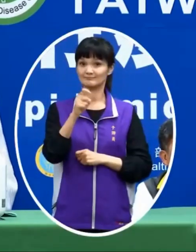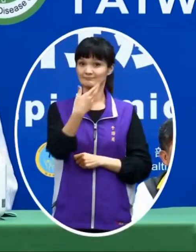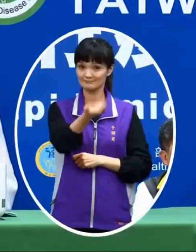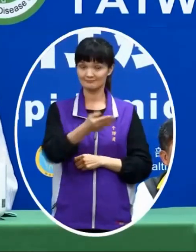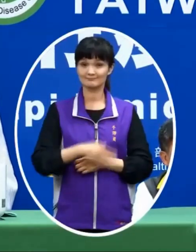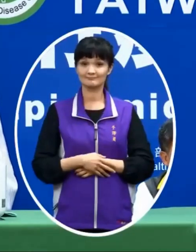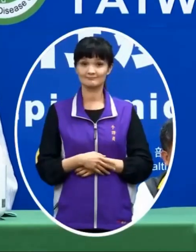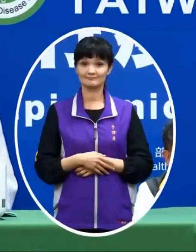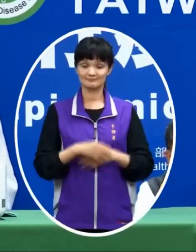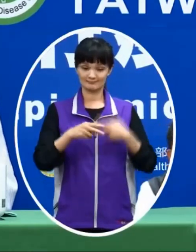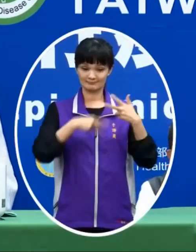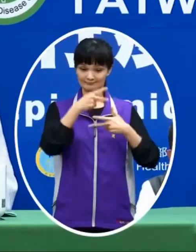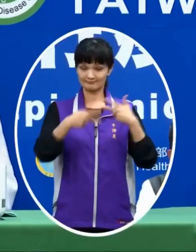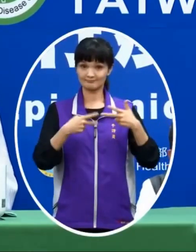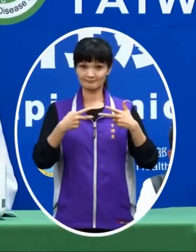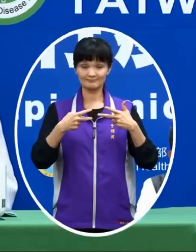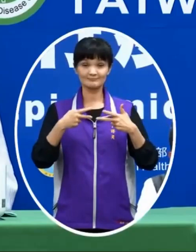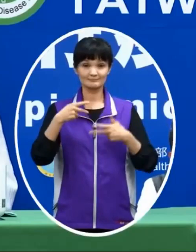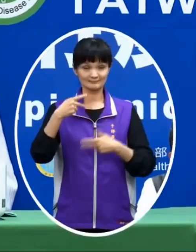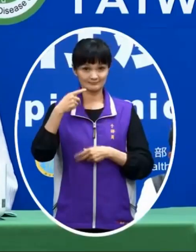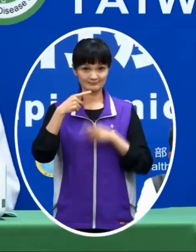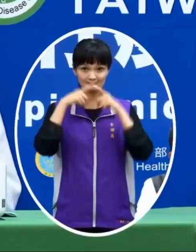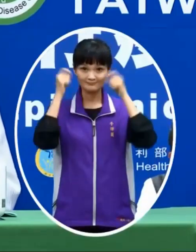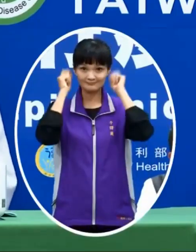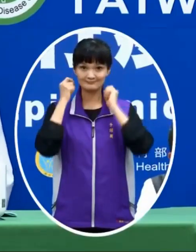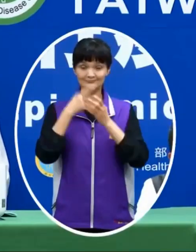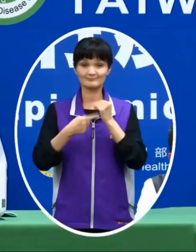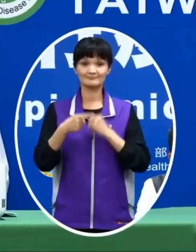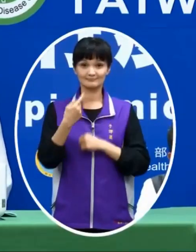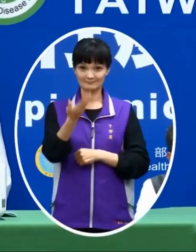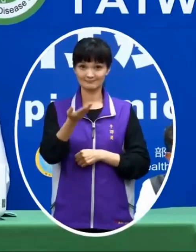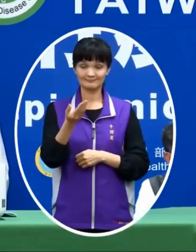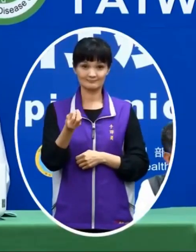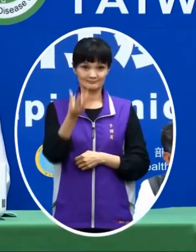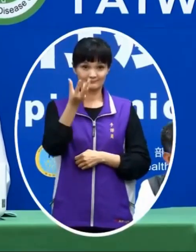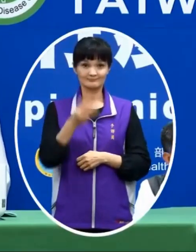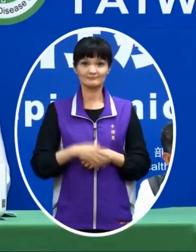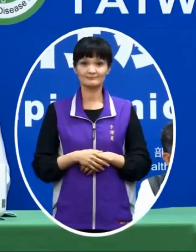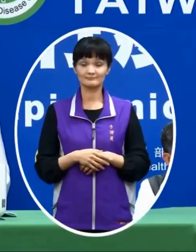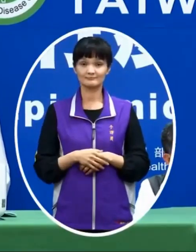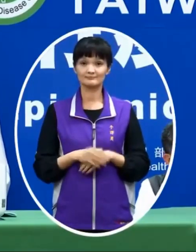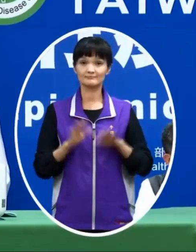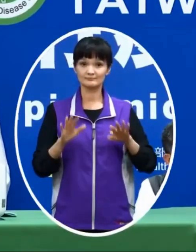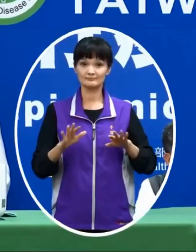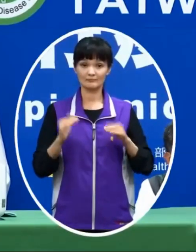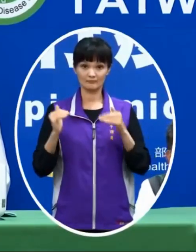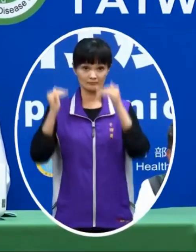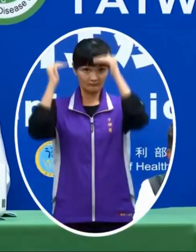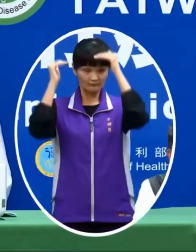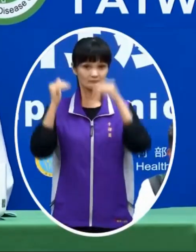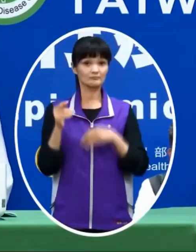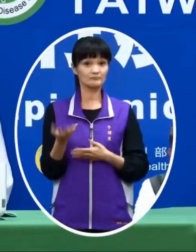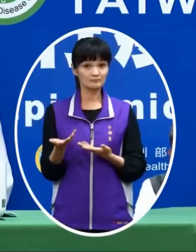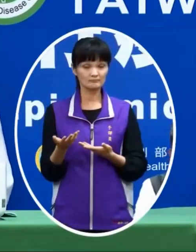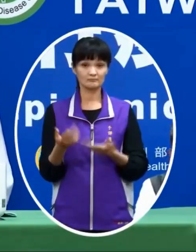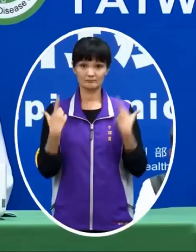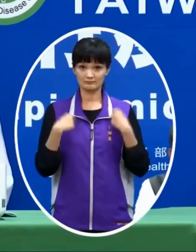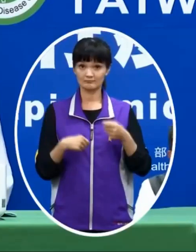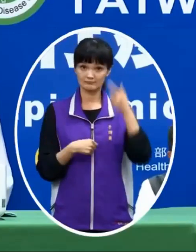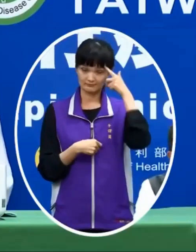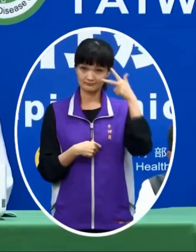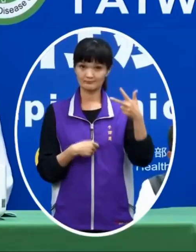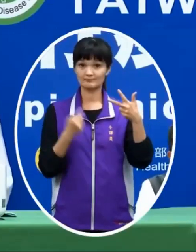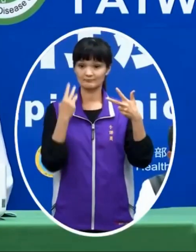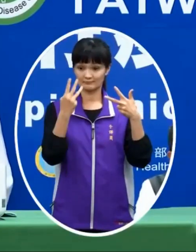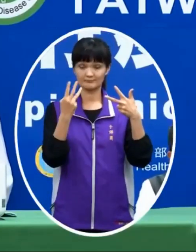中4日間10枚帰ることに大人も7日間3枚からジョー4日間休前に増える